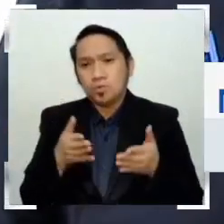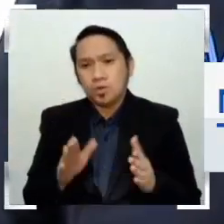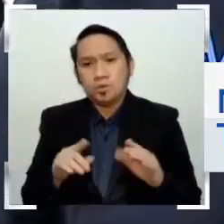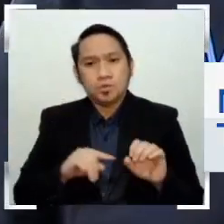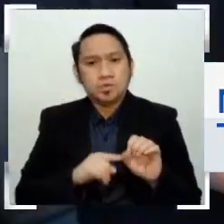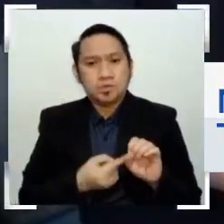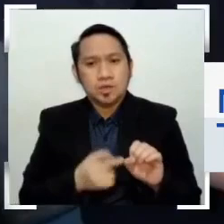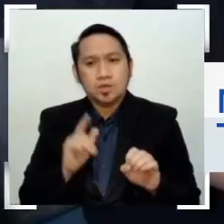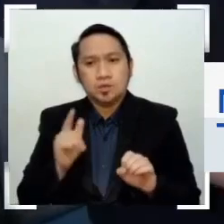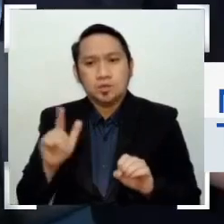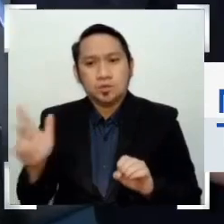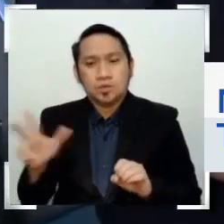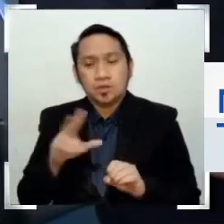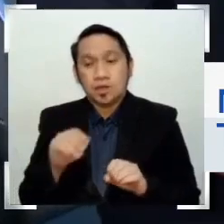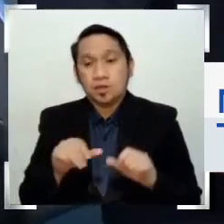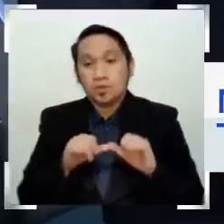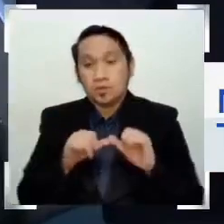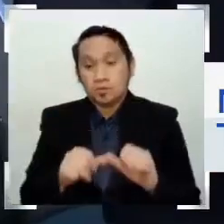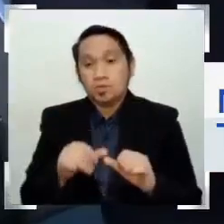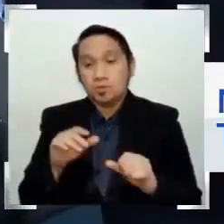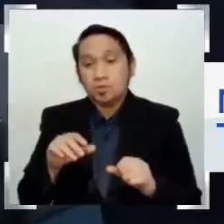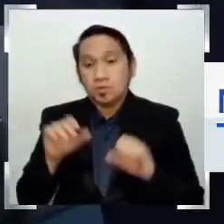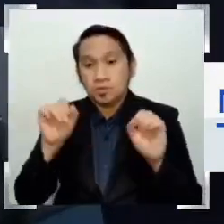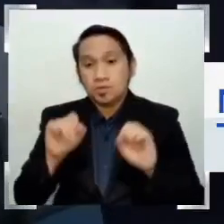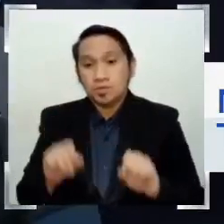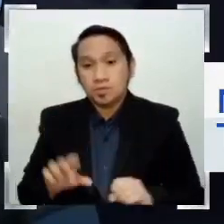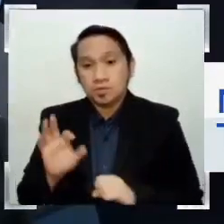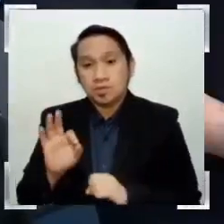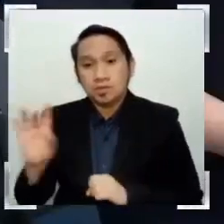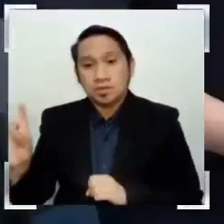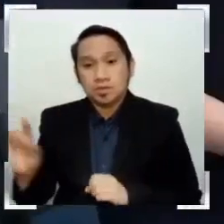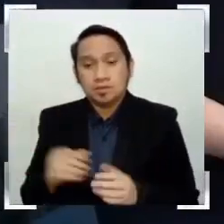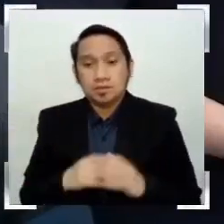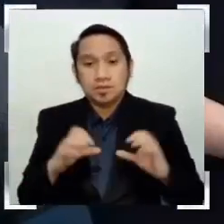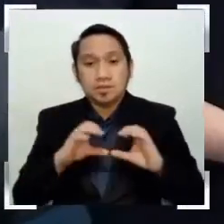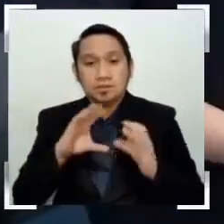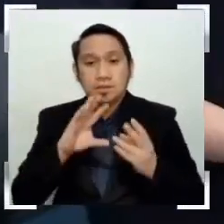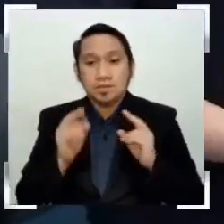season 98. Para sa GMA Integrated News, Ian Cruz ang inyong saksi.